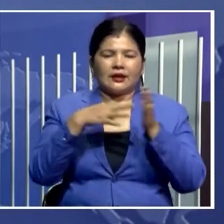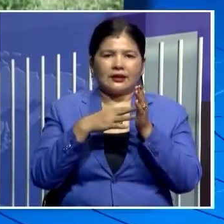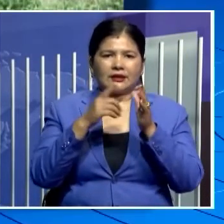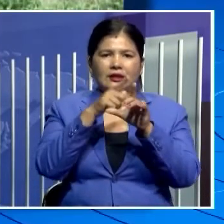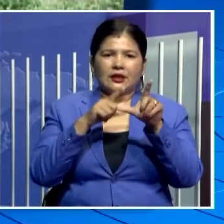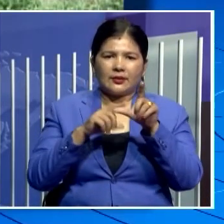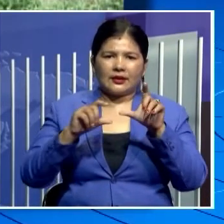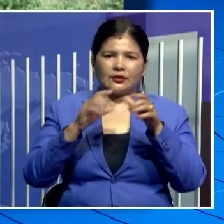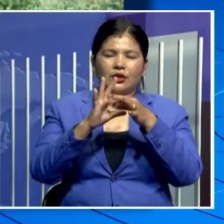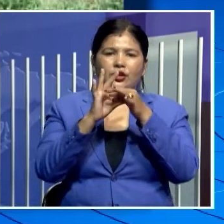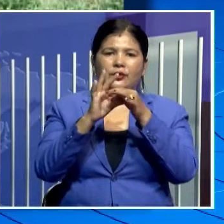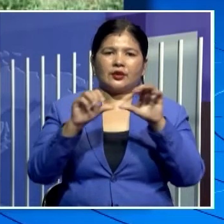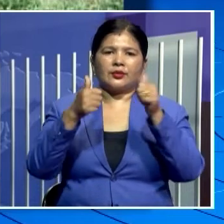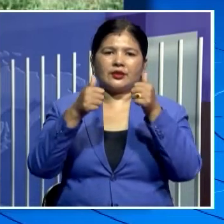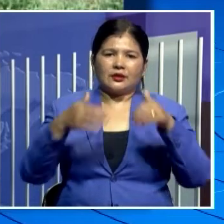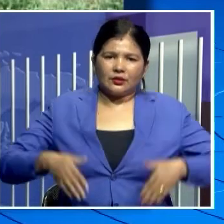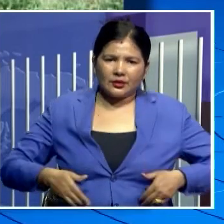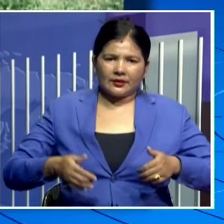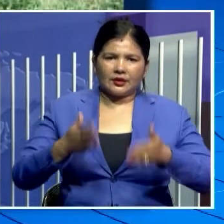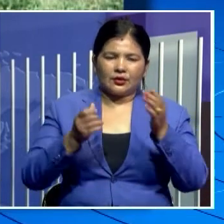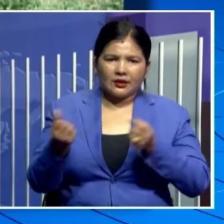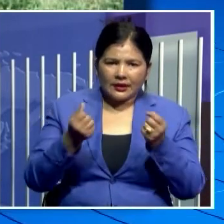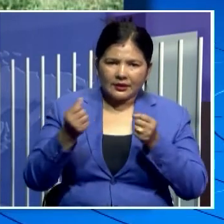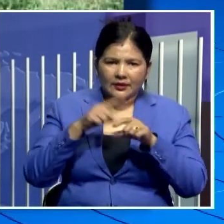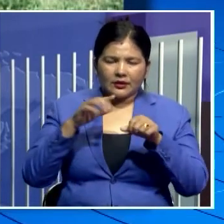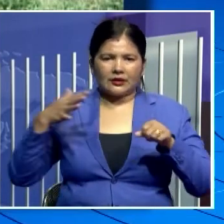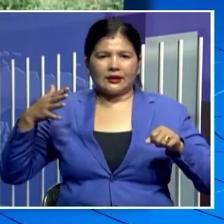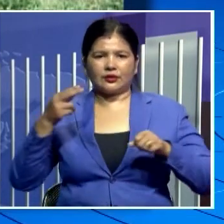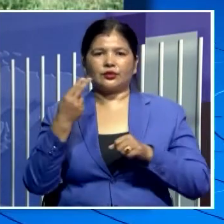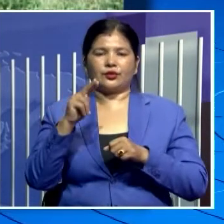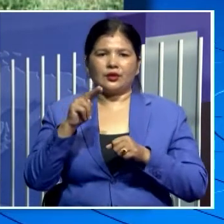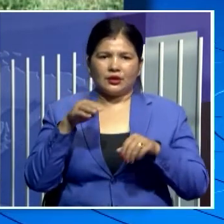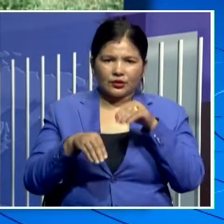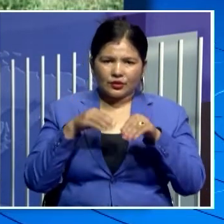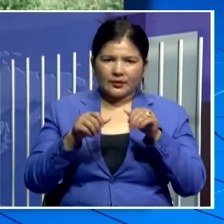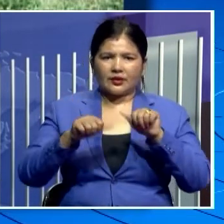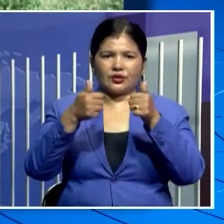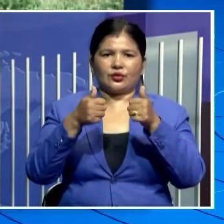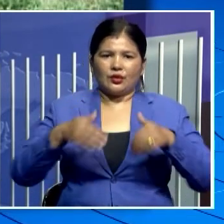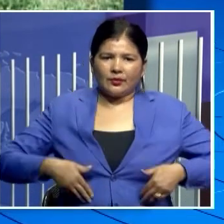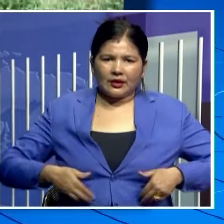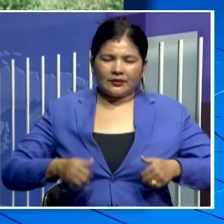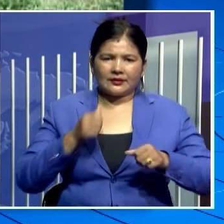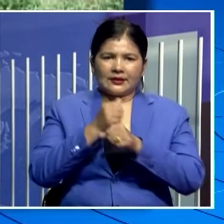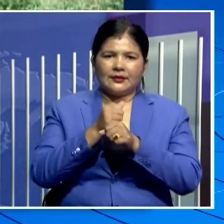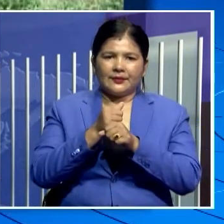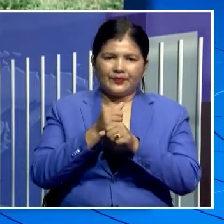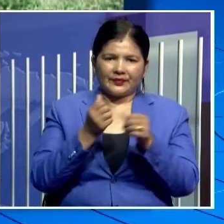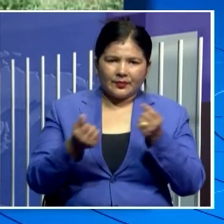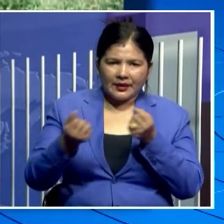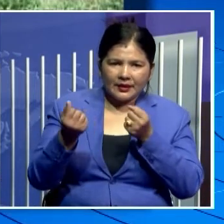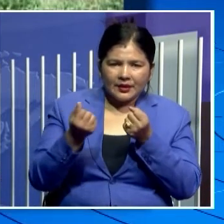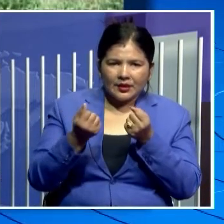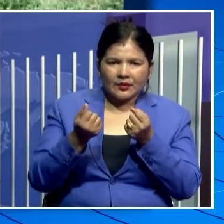गठबन्धन विजयी भएपछि त्यसको उत्सव मनाउन हिँडेको गाडीमा करेन्ट लागेको थियो। त्यस्तै चुनावी जितको उत्सव मनाउन कार्यकर्ता ओसार्न गइरहेका माइक्रो